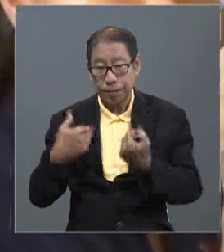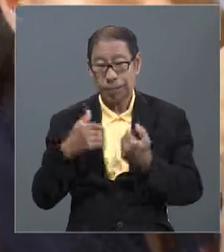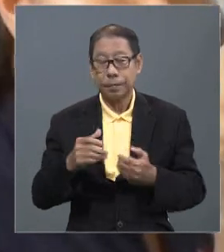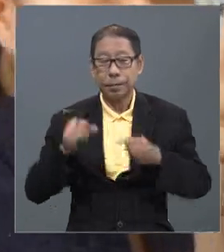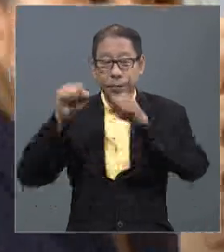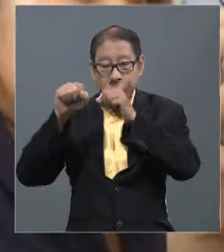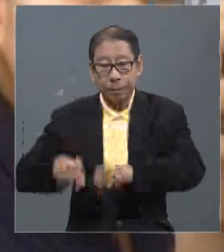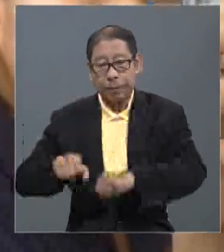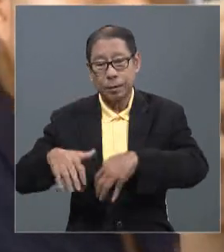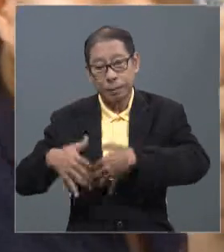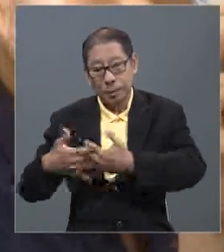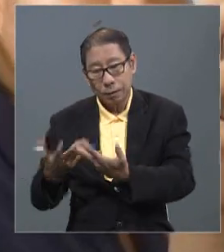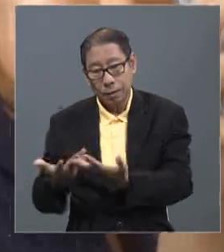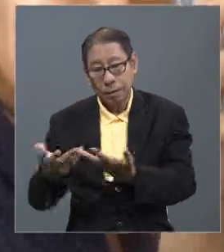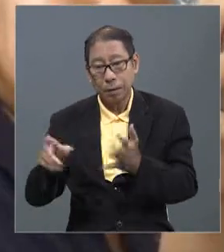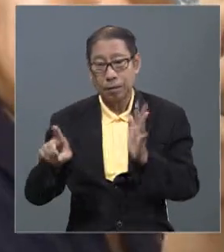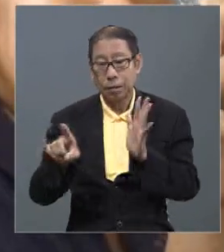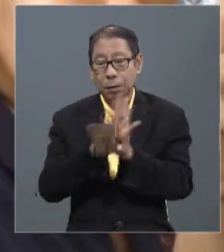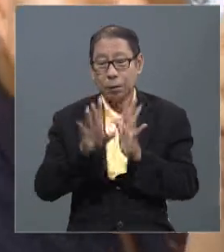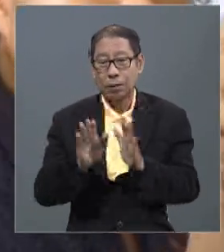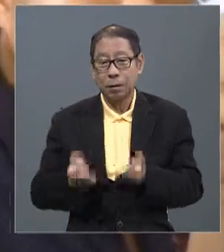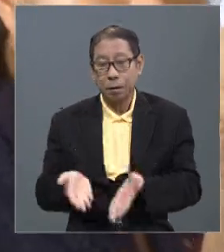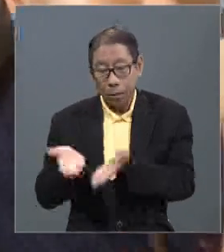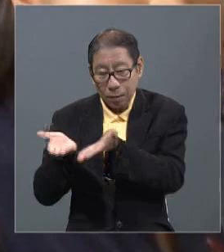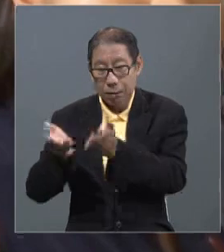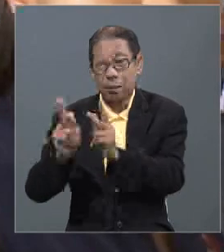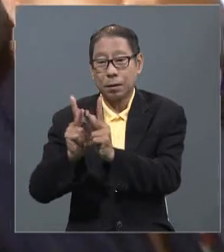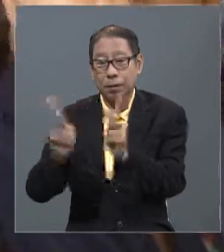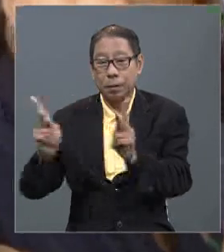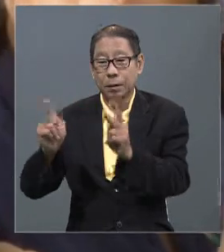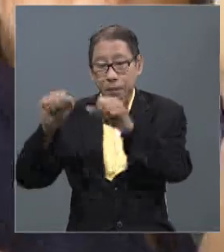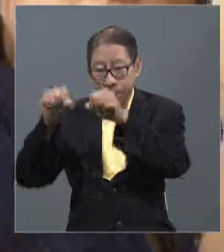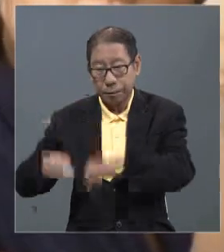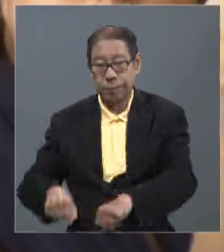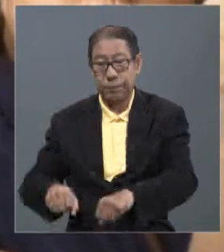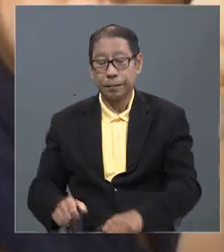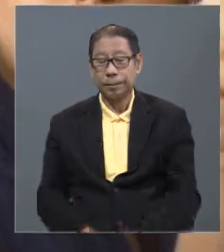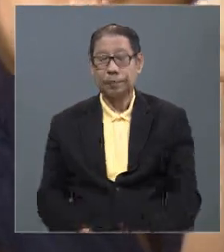มีมติอย่างไรสุดท้ายแล้วก็แล้วแต่กรรมการแต่ละคนที่จะให้ความเห็นครับ